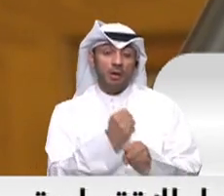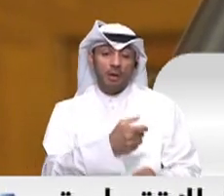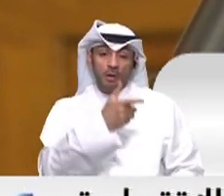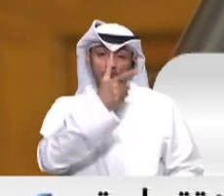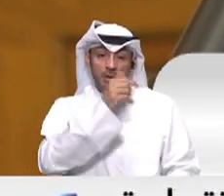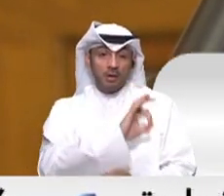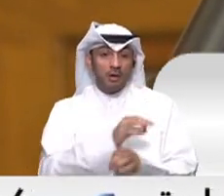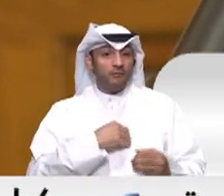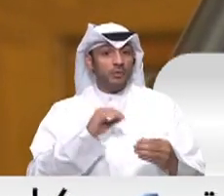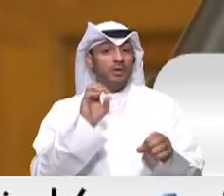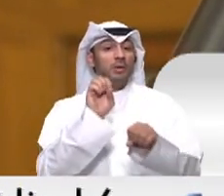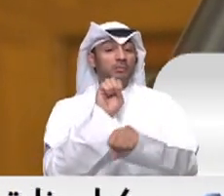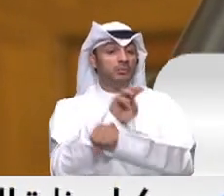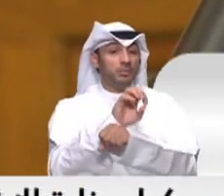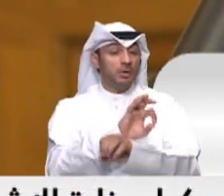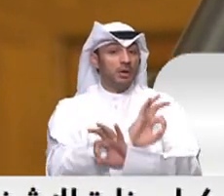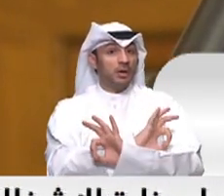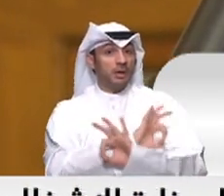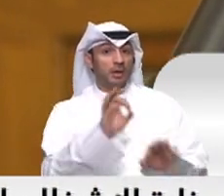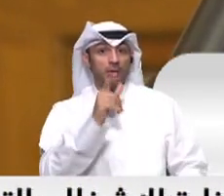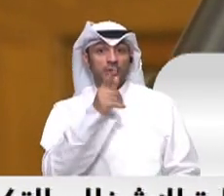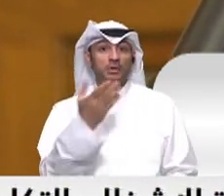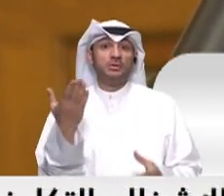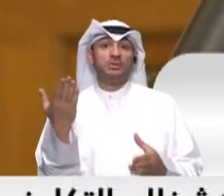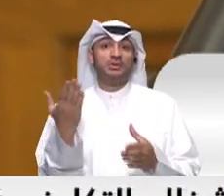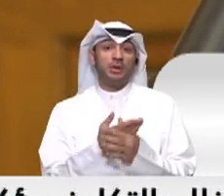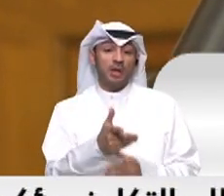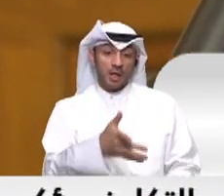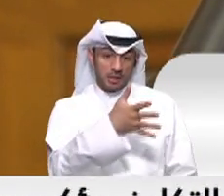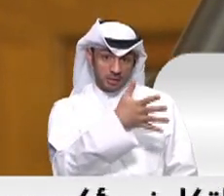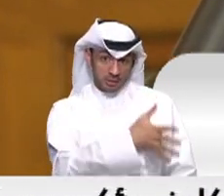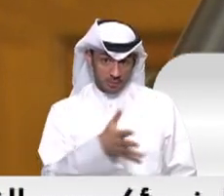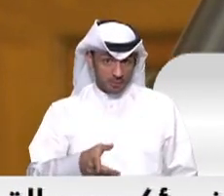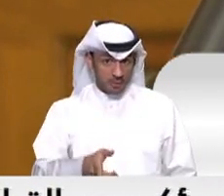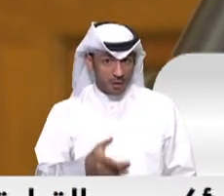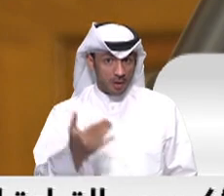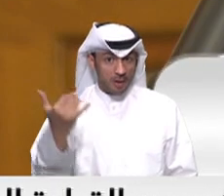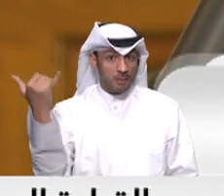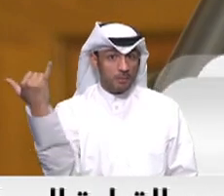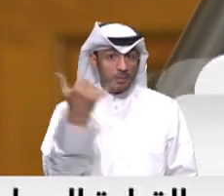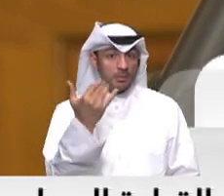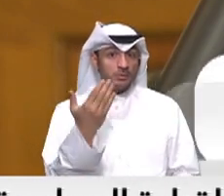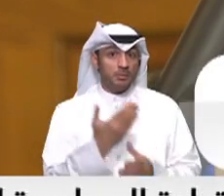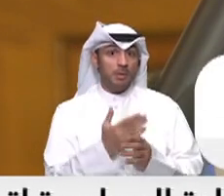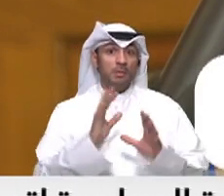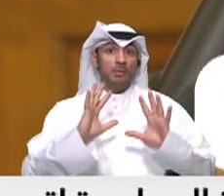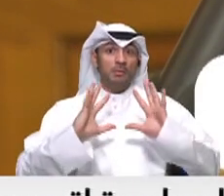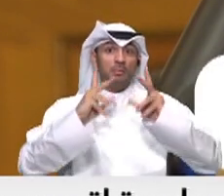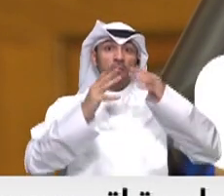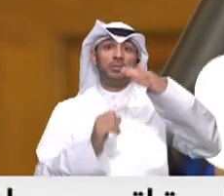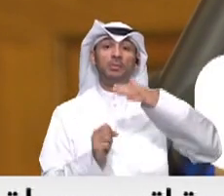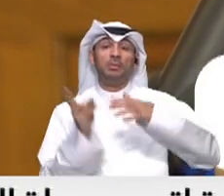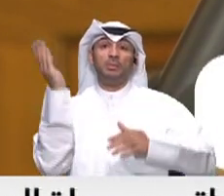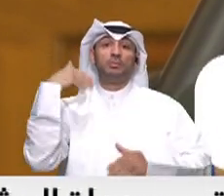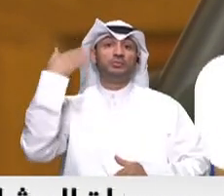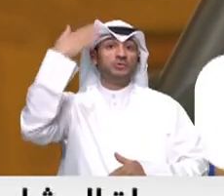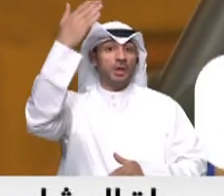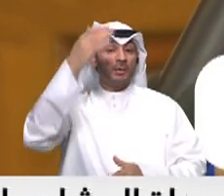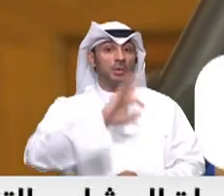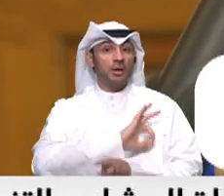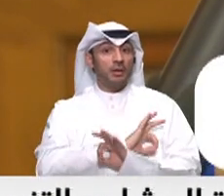أولوياتنا، إيمانا بأن الطفل هو أساس بناء المجتمعات ومستقبل